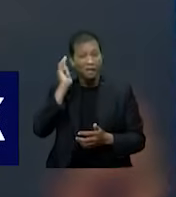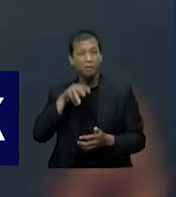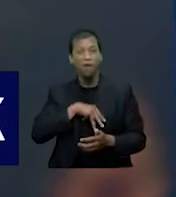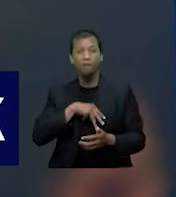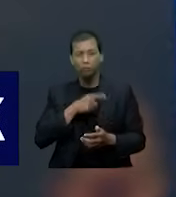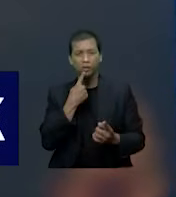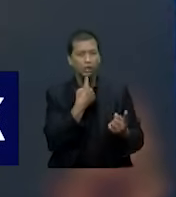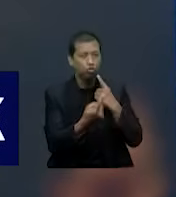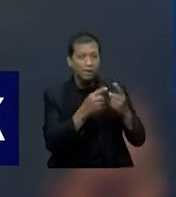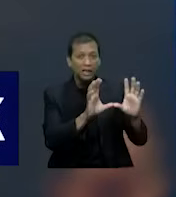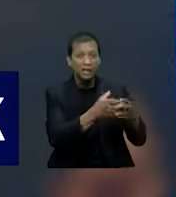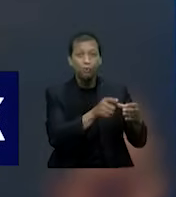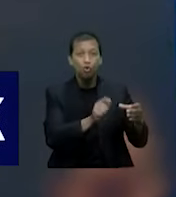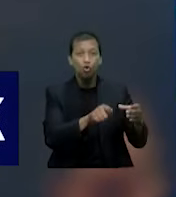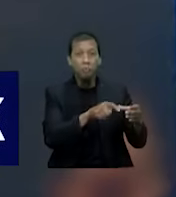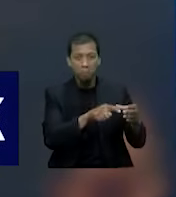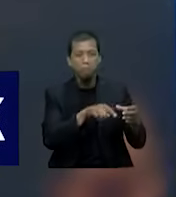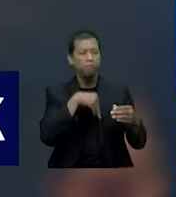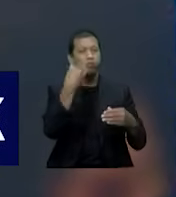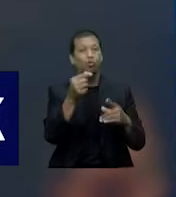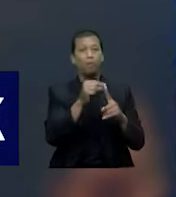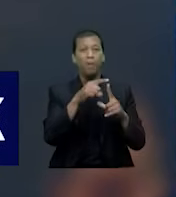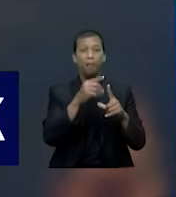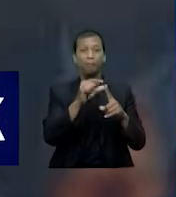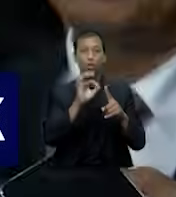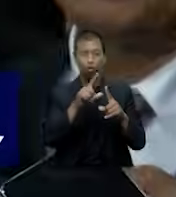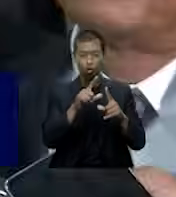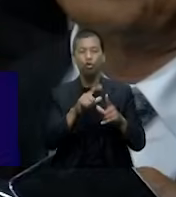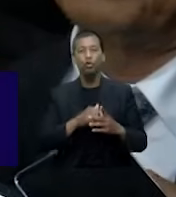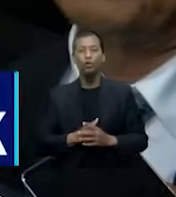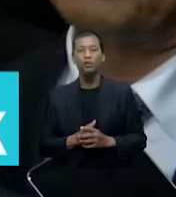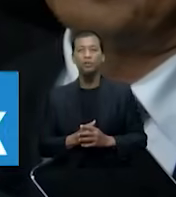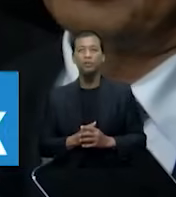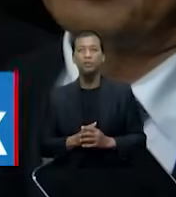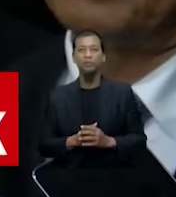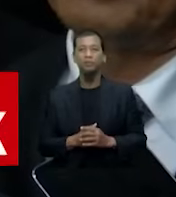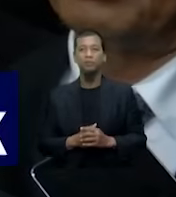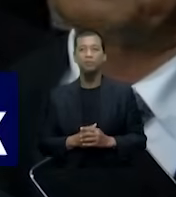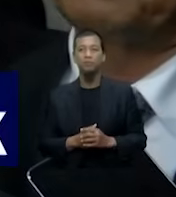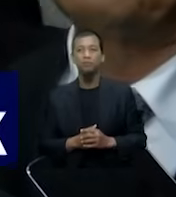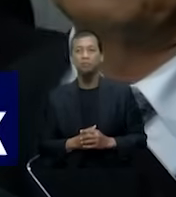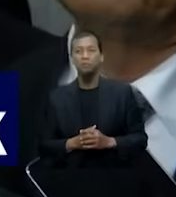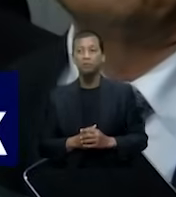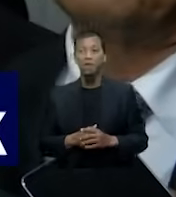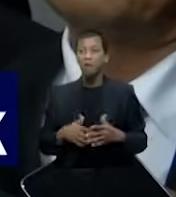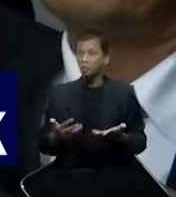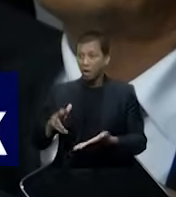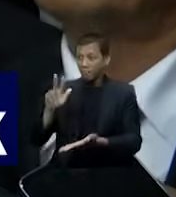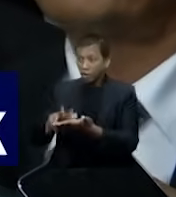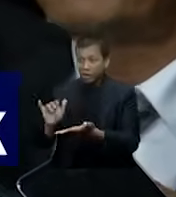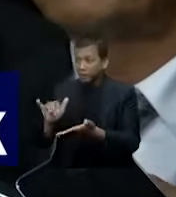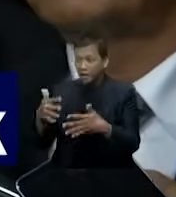tim hukum termasuk mendatangi parpol pengusung. Apapun keputusannya kami sepakat dari awal untuk menerima, maka kami